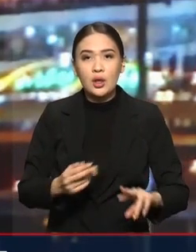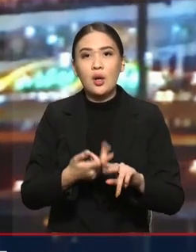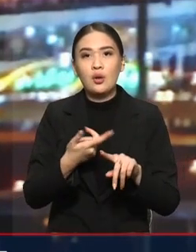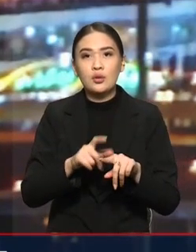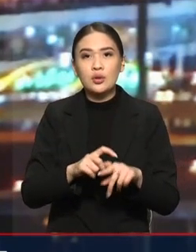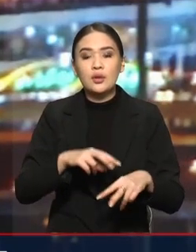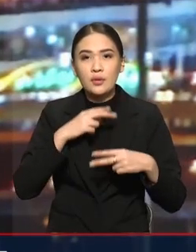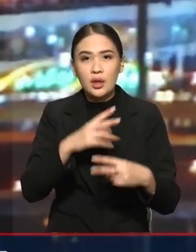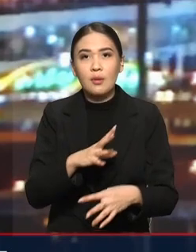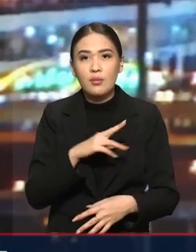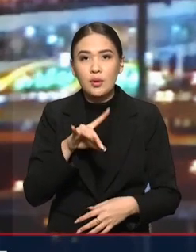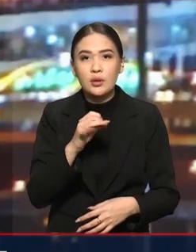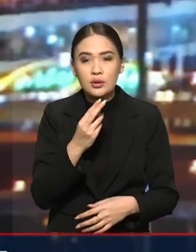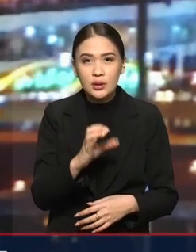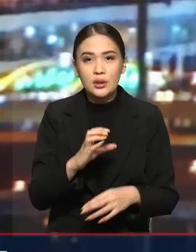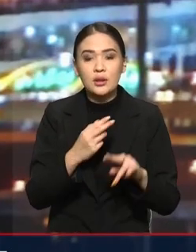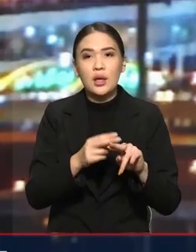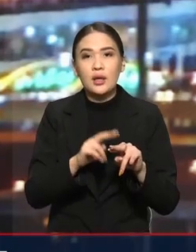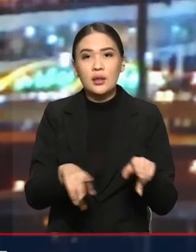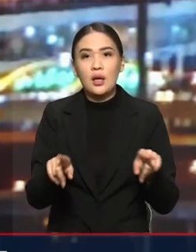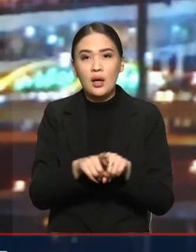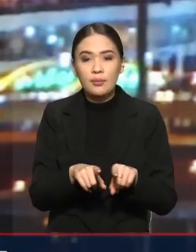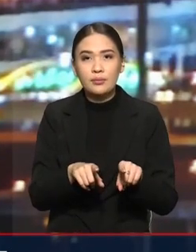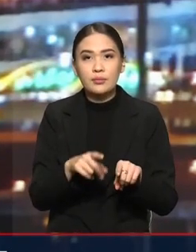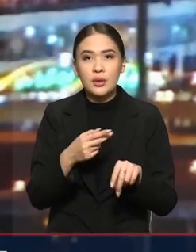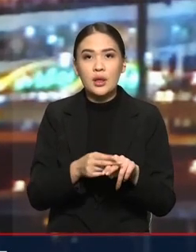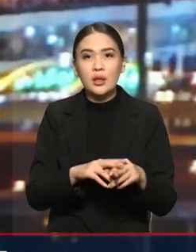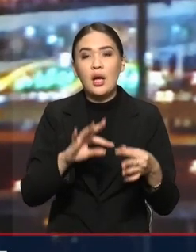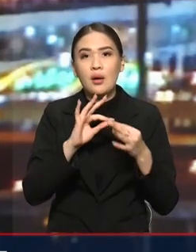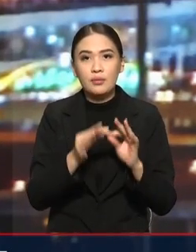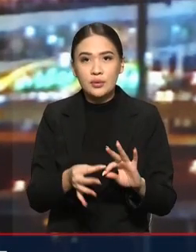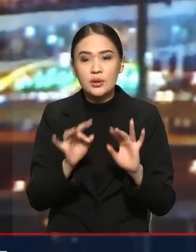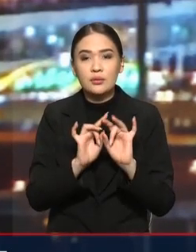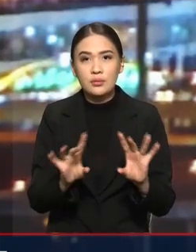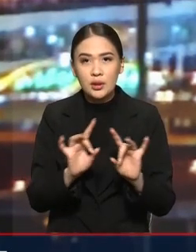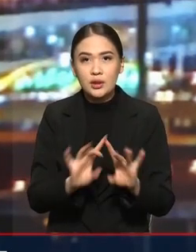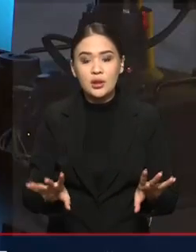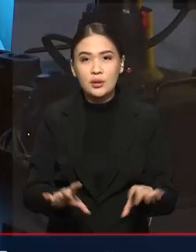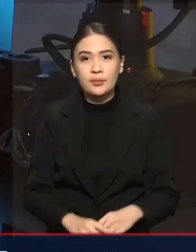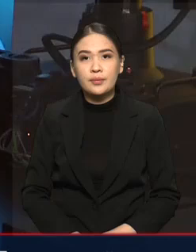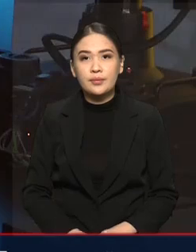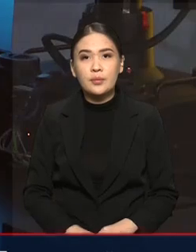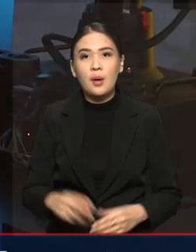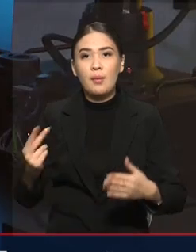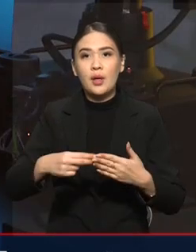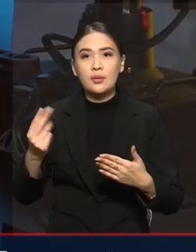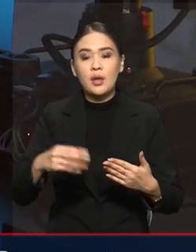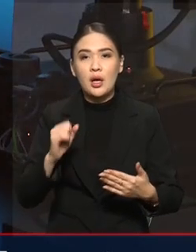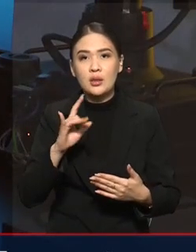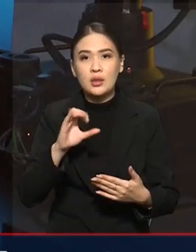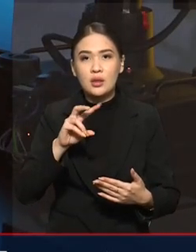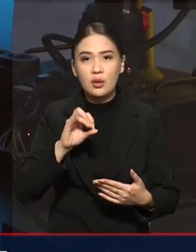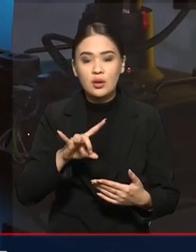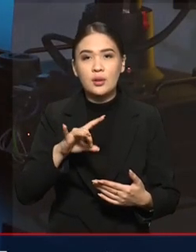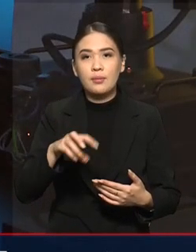вовлечены в этот процесс и таким образом мы обеспечили подписанную Арси вор металом